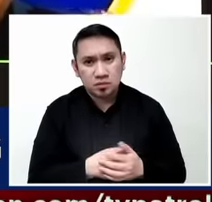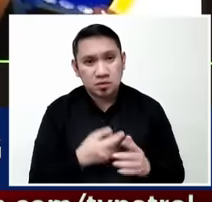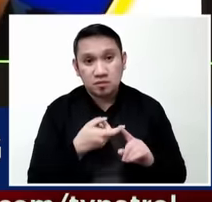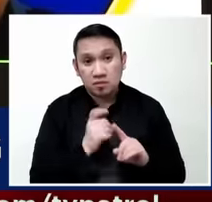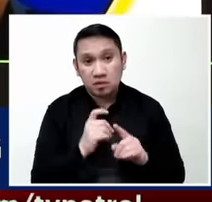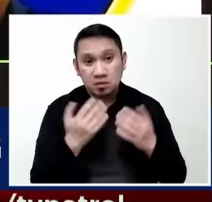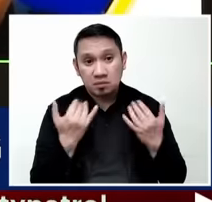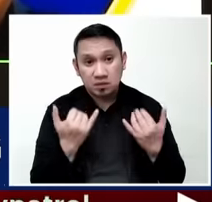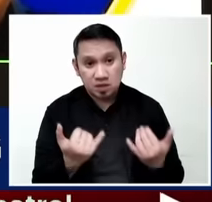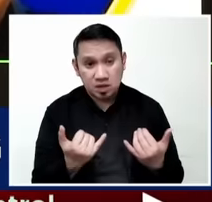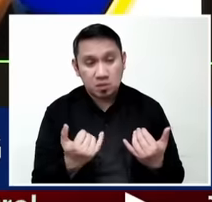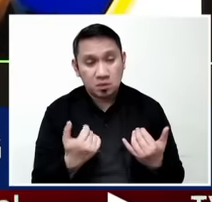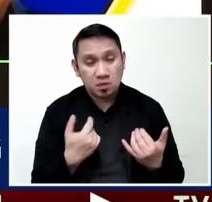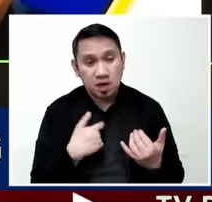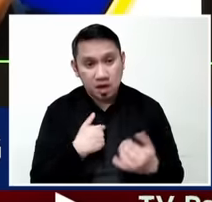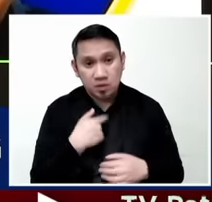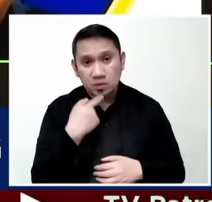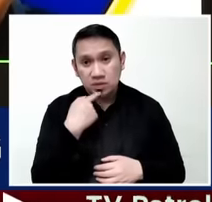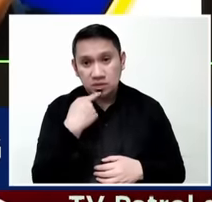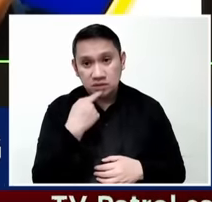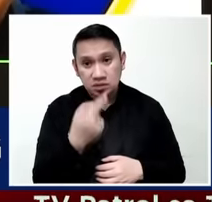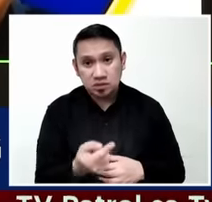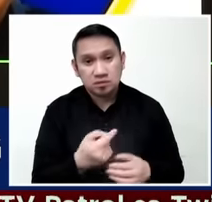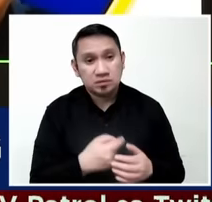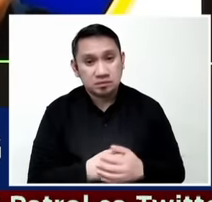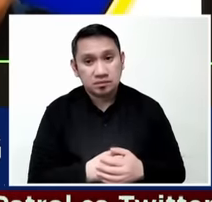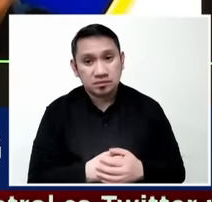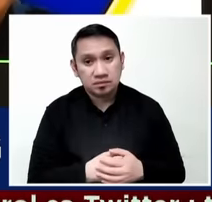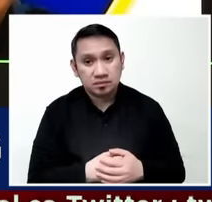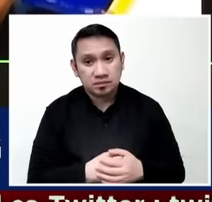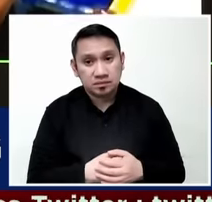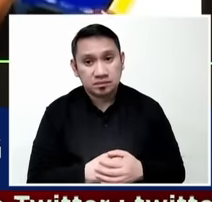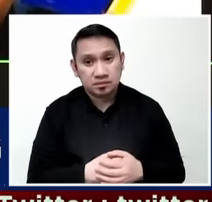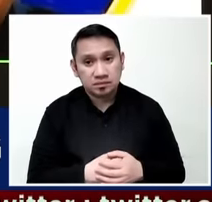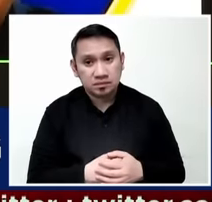ang masasabi ko po ay isa po siyang